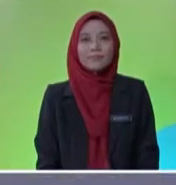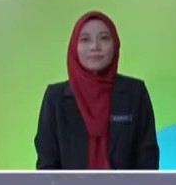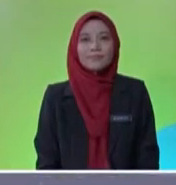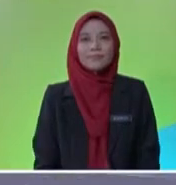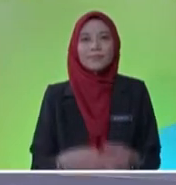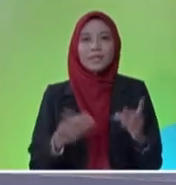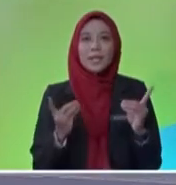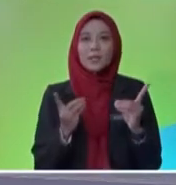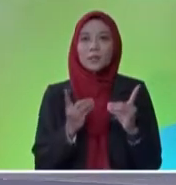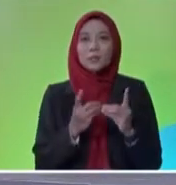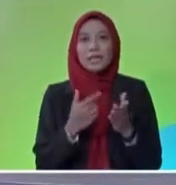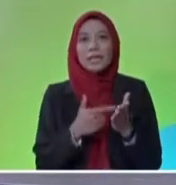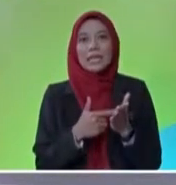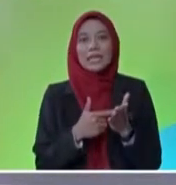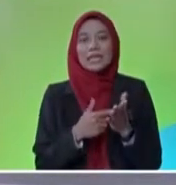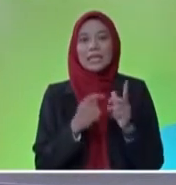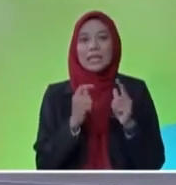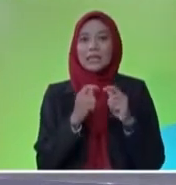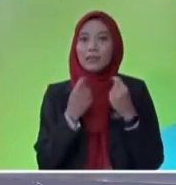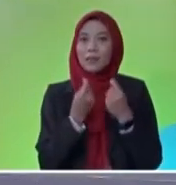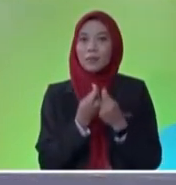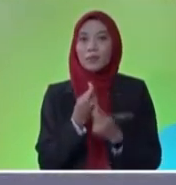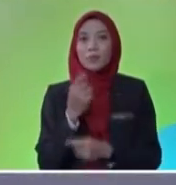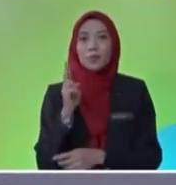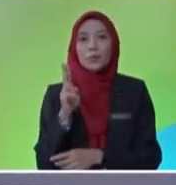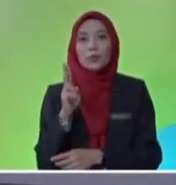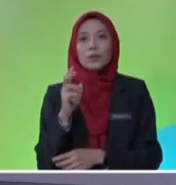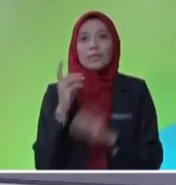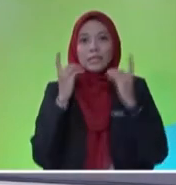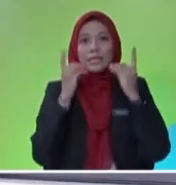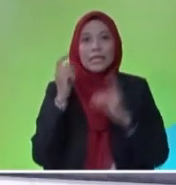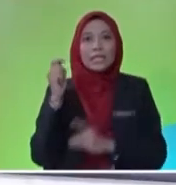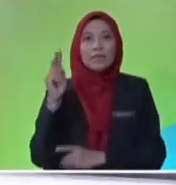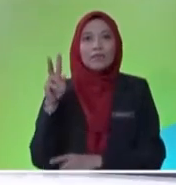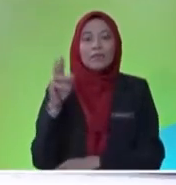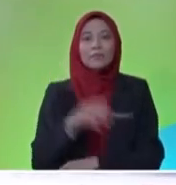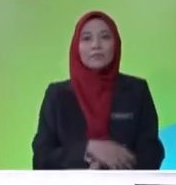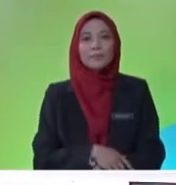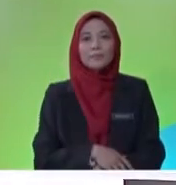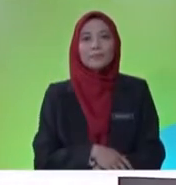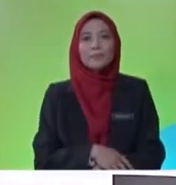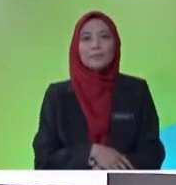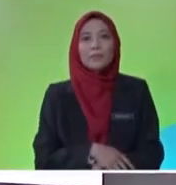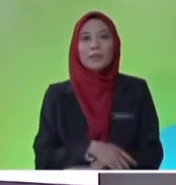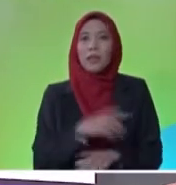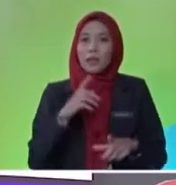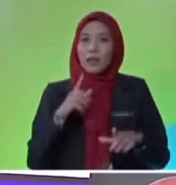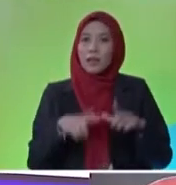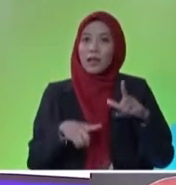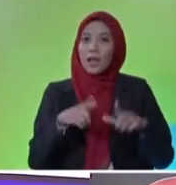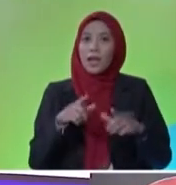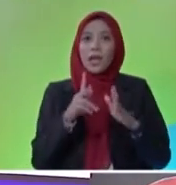Hai by kembali kita this What tahap2 jidik ciri CTM untuk Semen ini Sapta joget Iyalah langkah